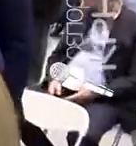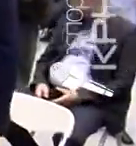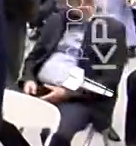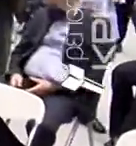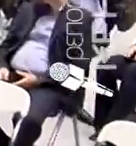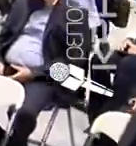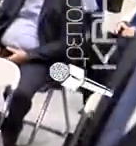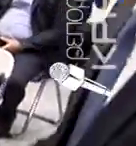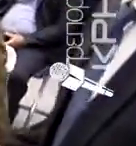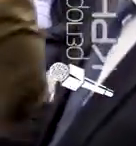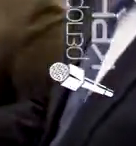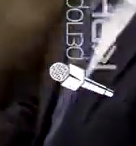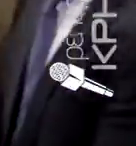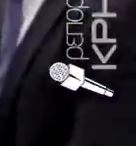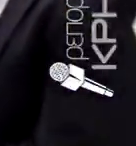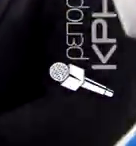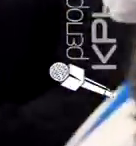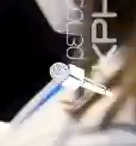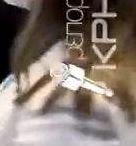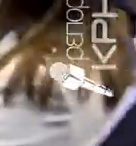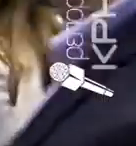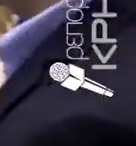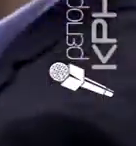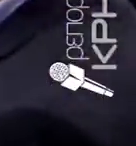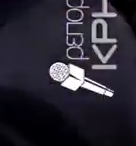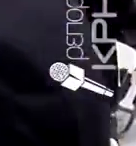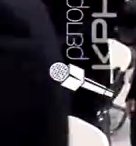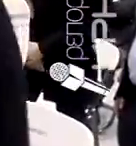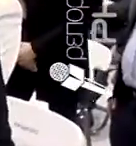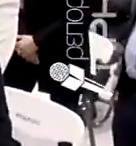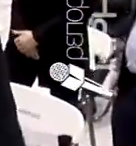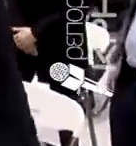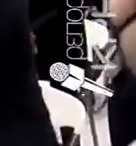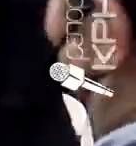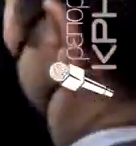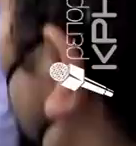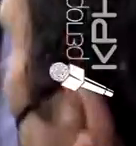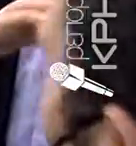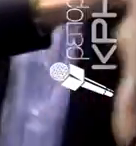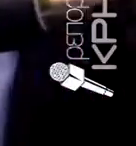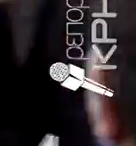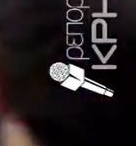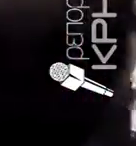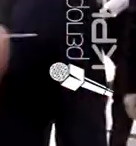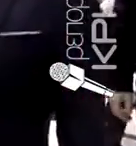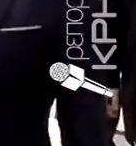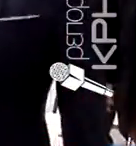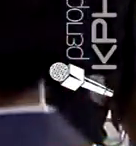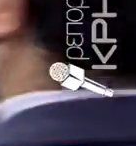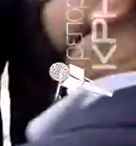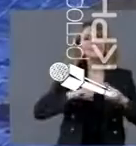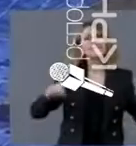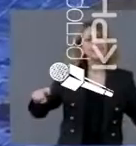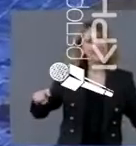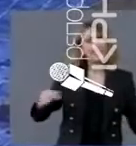Οι εκλογές θα γίνουν το 2023 και η Νέα Δημοκρατία θα τις κερδίσει, δήλωσε από το Ηράκλειο ο Πρωθυπουργός, ο οποίος έστειλε